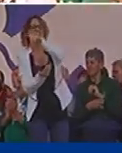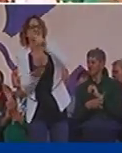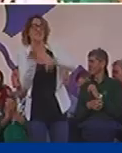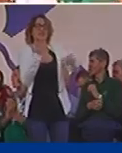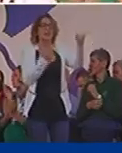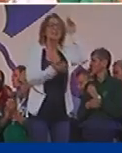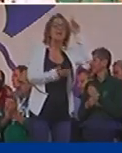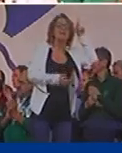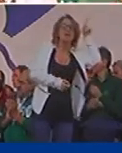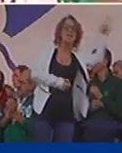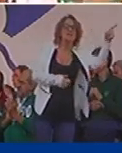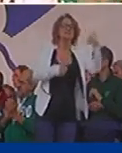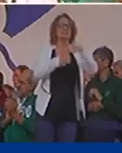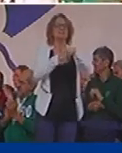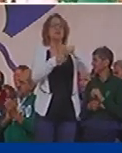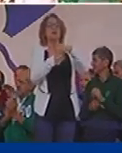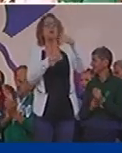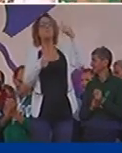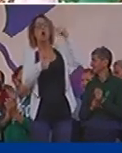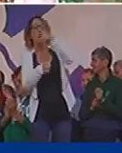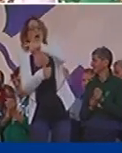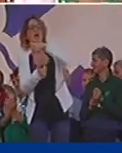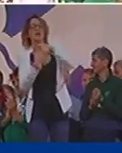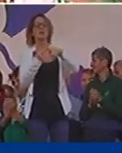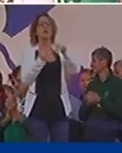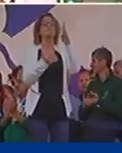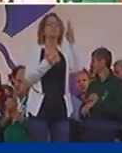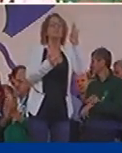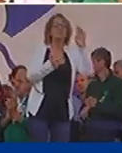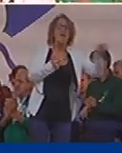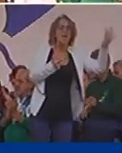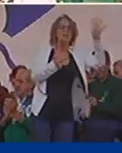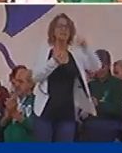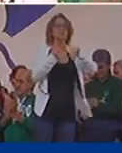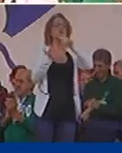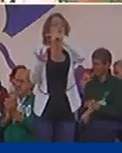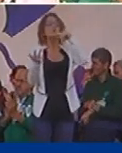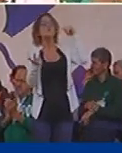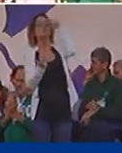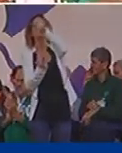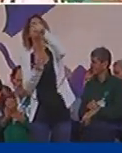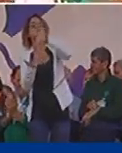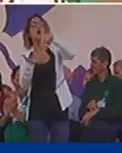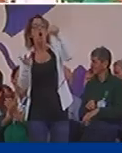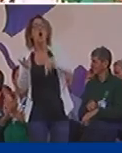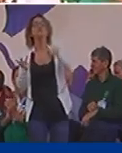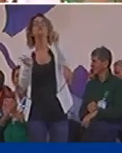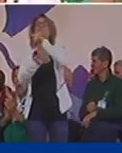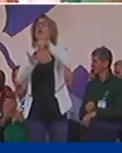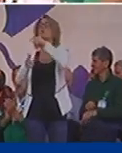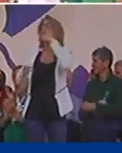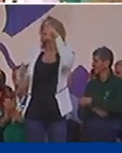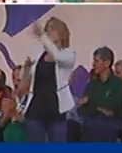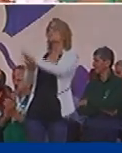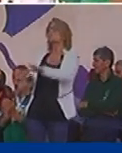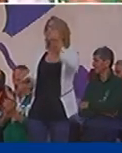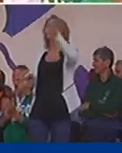tedeschi, coi polacchi, coi britannici, coi russi che oggi votano in Russia e lunga vita a